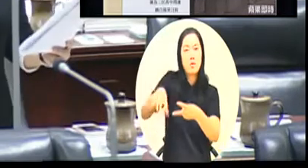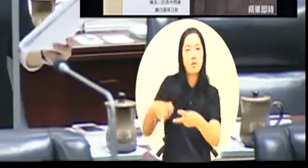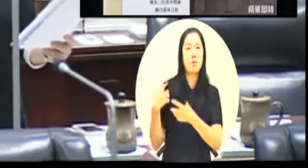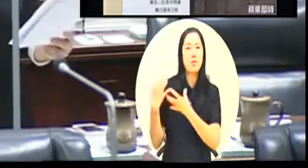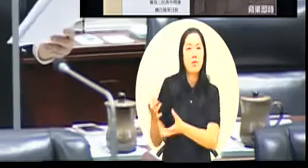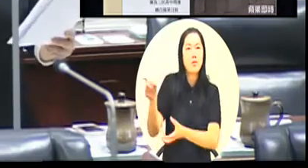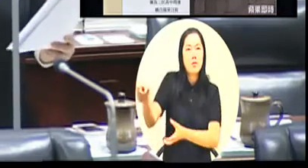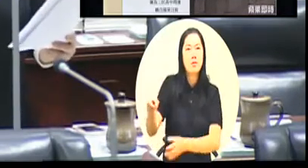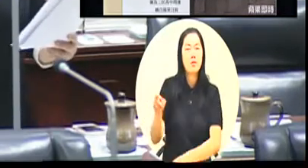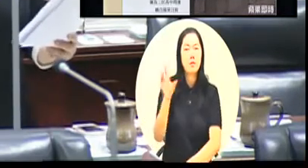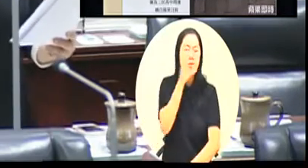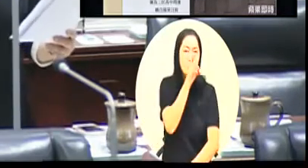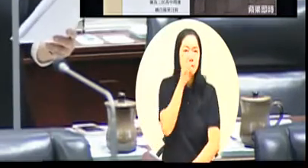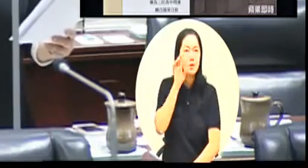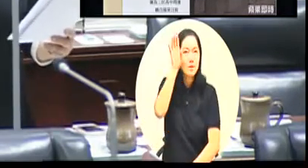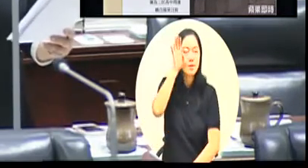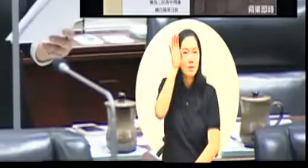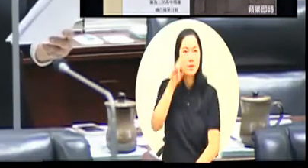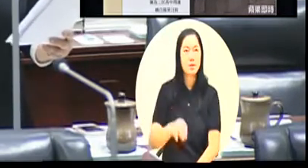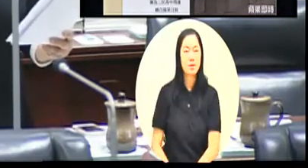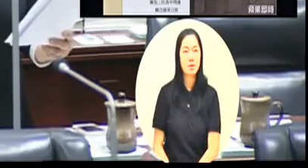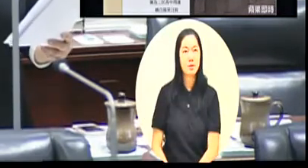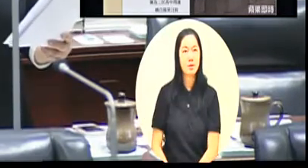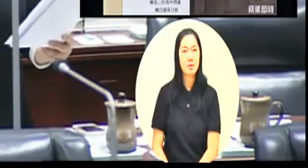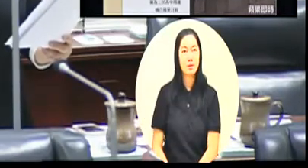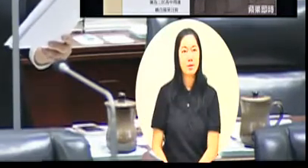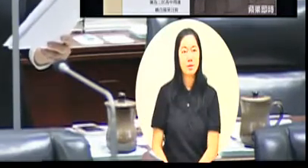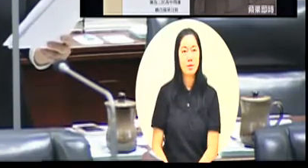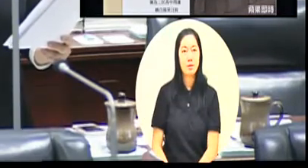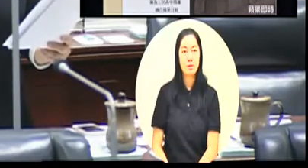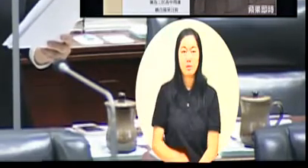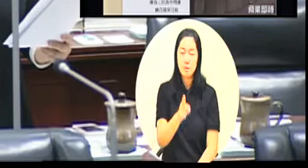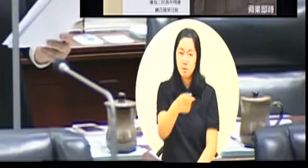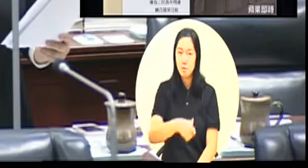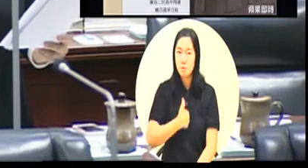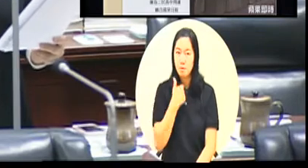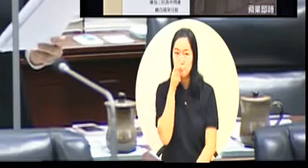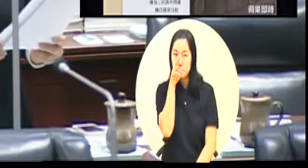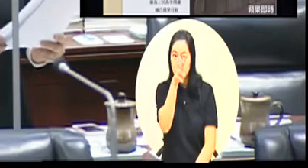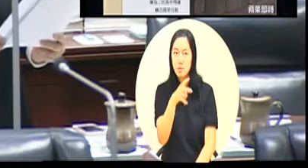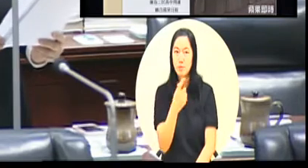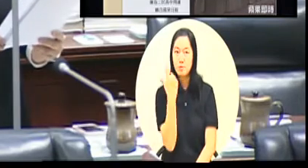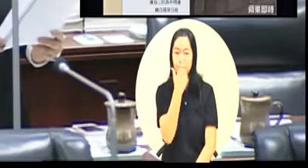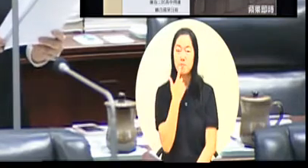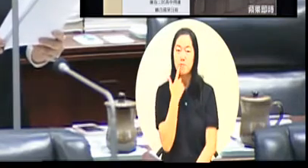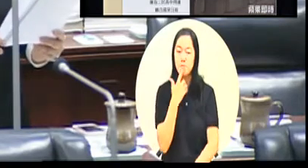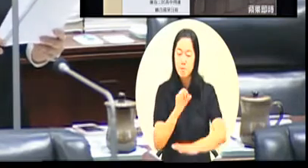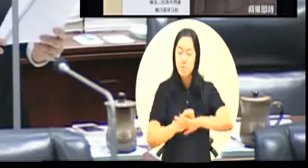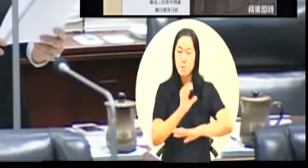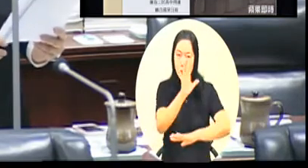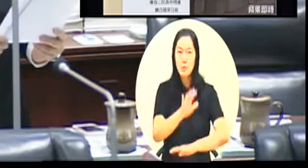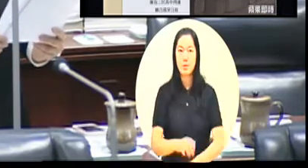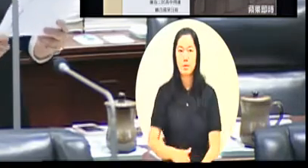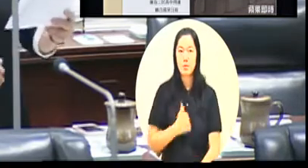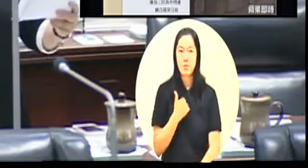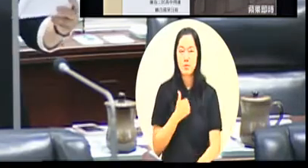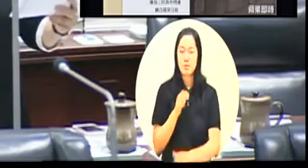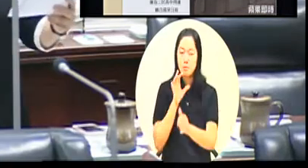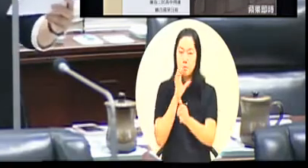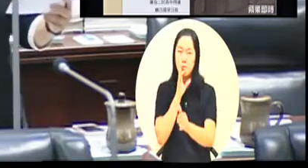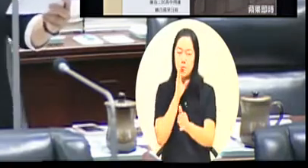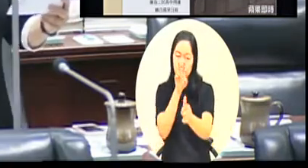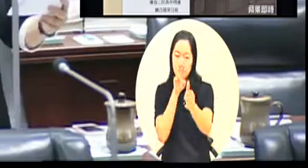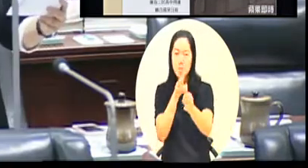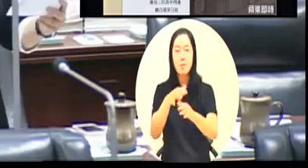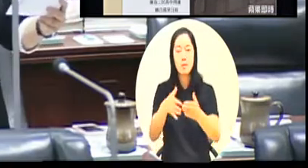安内啦，局长那你就对不对，枉费你这么有美学对不对。好，所以这个还是要督促一下了，好好的督促一下